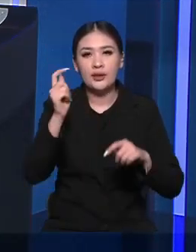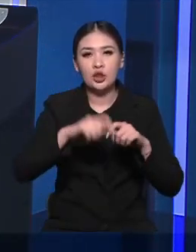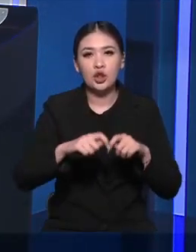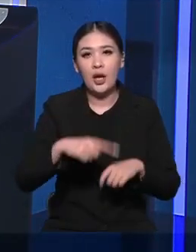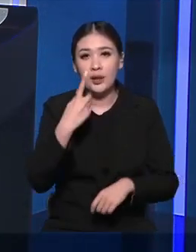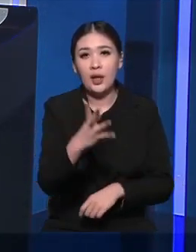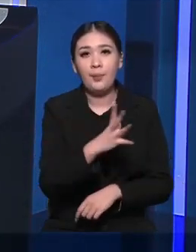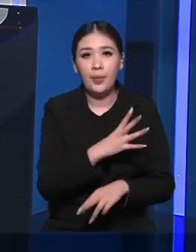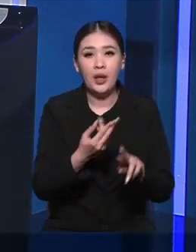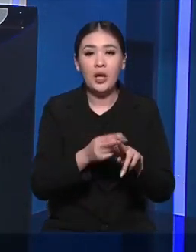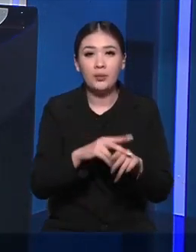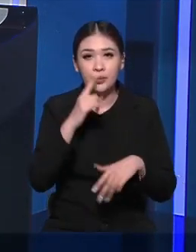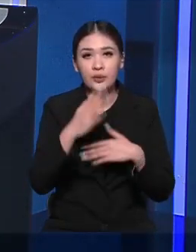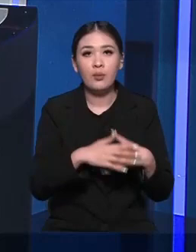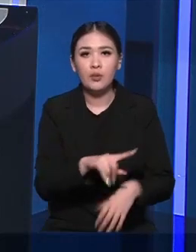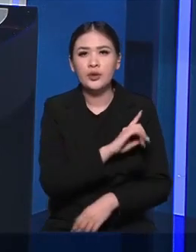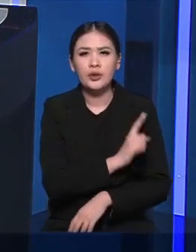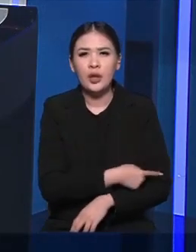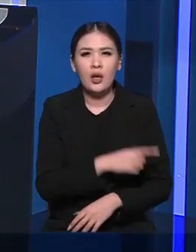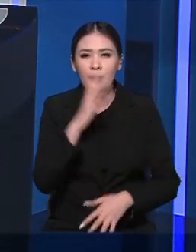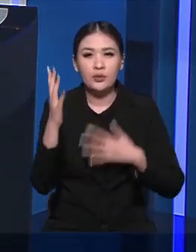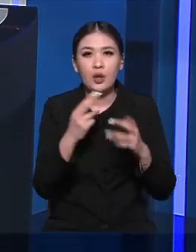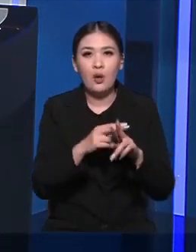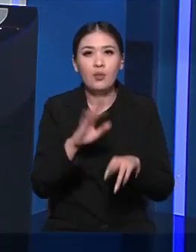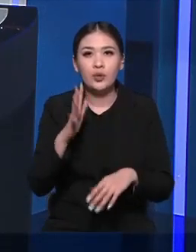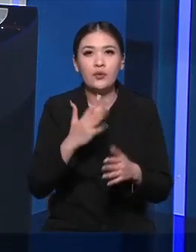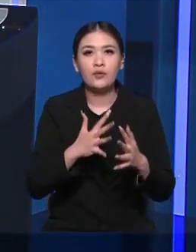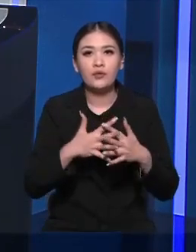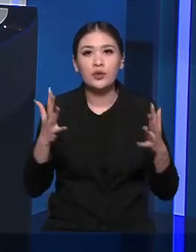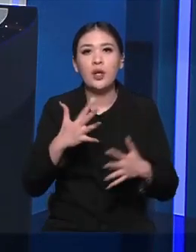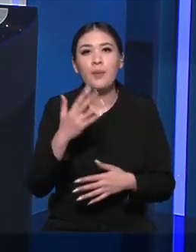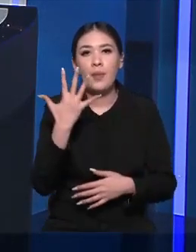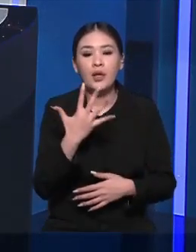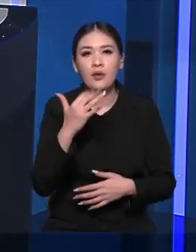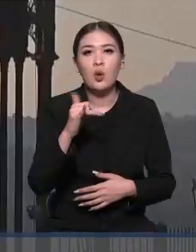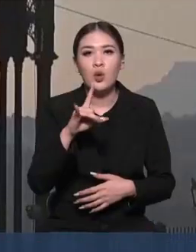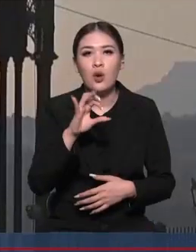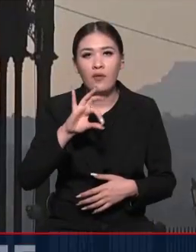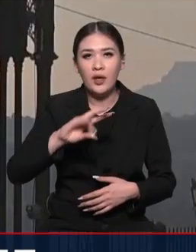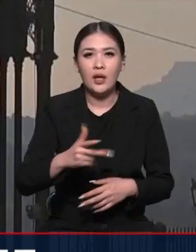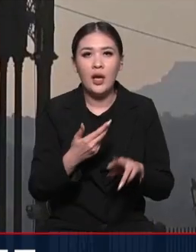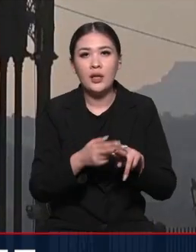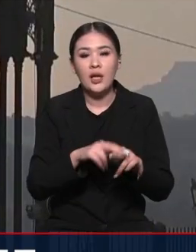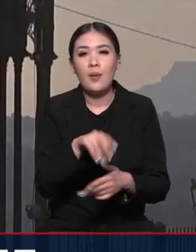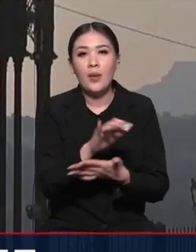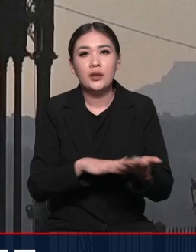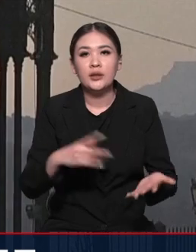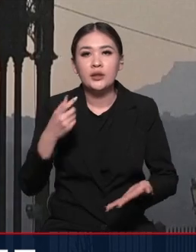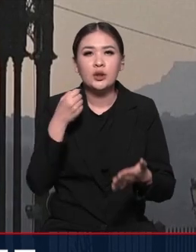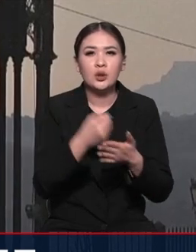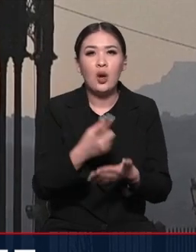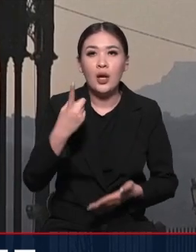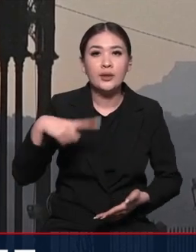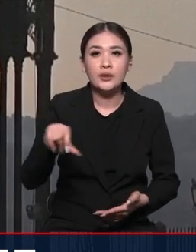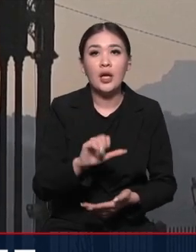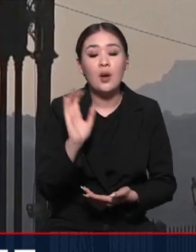США предположительно мощность природного явления будет высшего пятого уровня геомагнитные бури продолжатся до конца недели